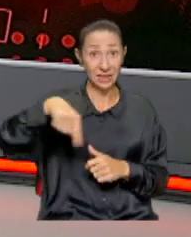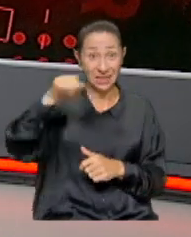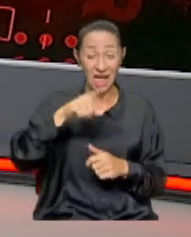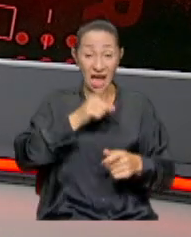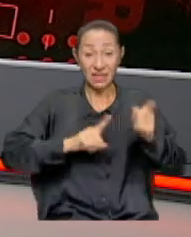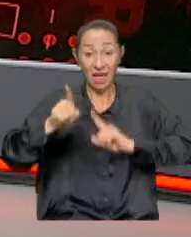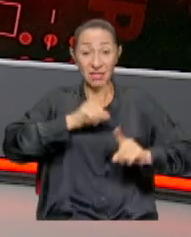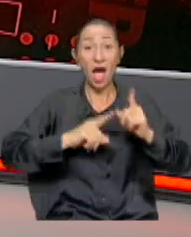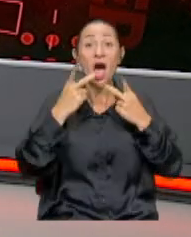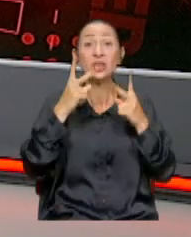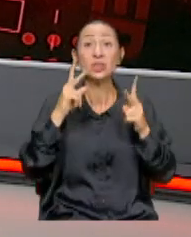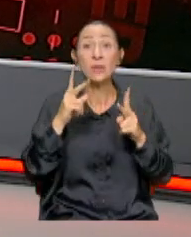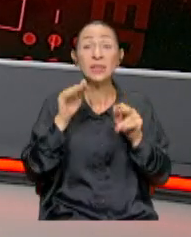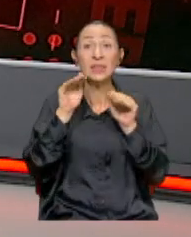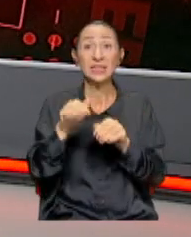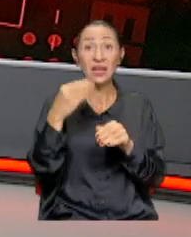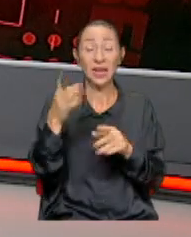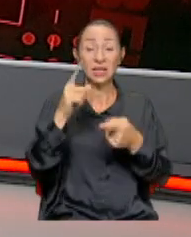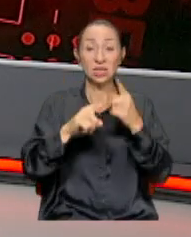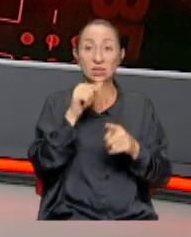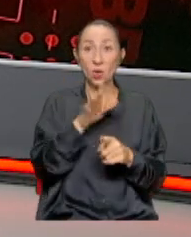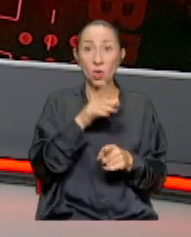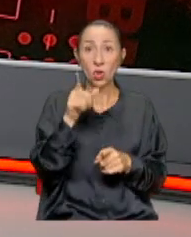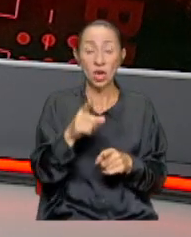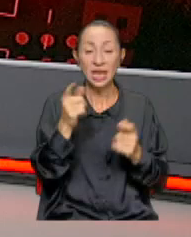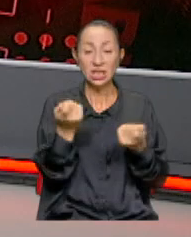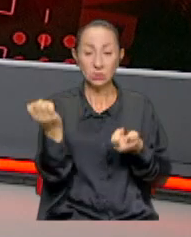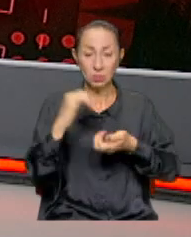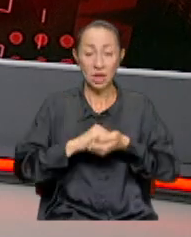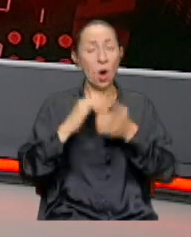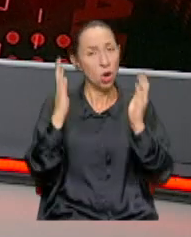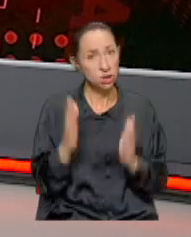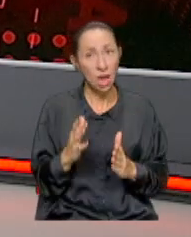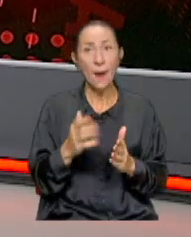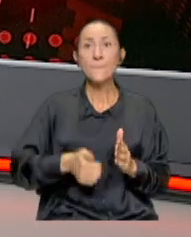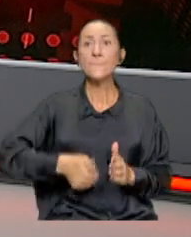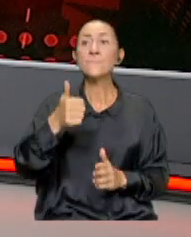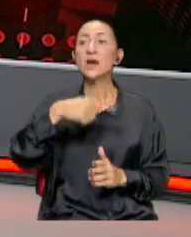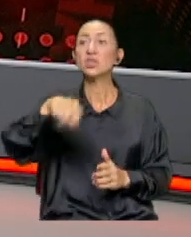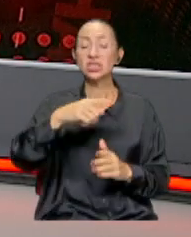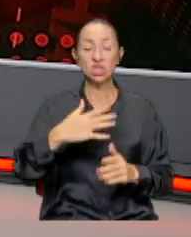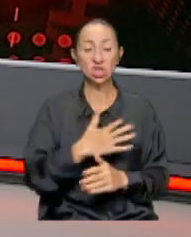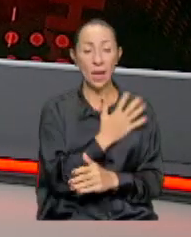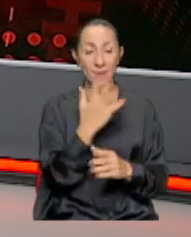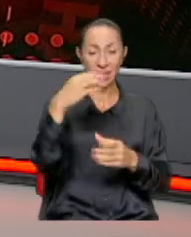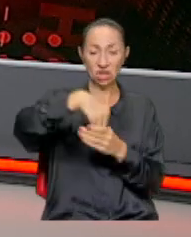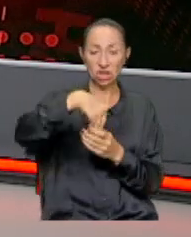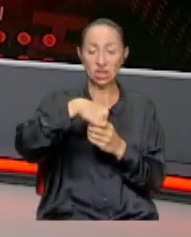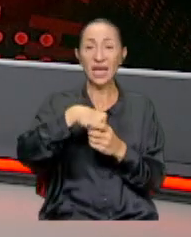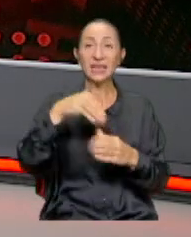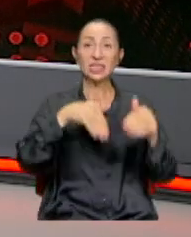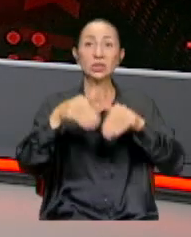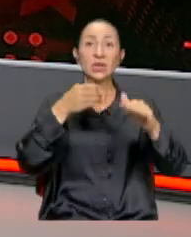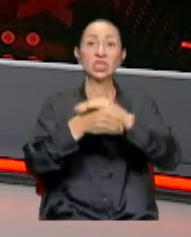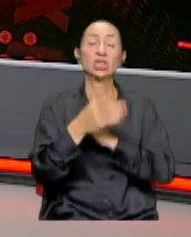Başkanları'nın adaylık açıklamalarına destek veren Kılıçdaroğlu, işbirliği dahi olsa başkanların CHP çatısı altında